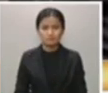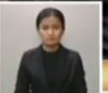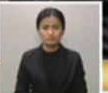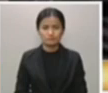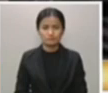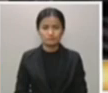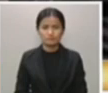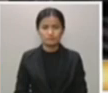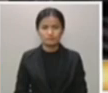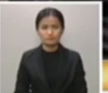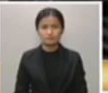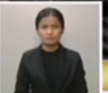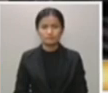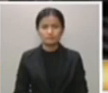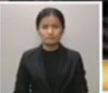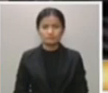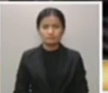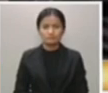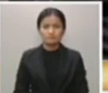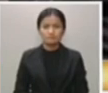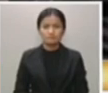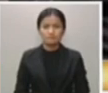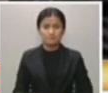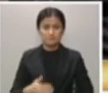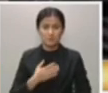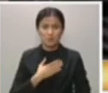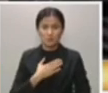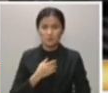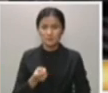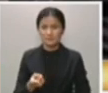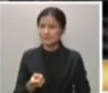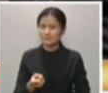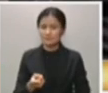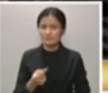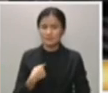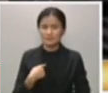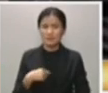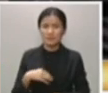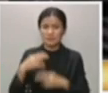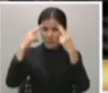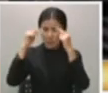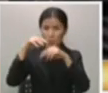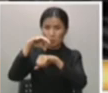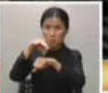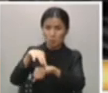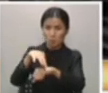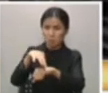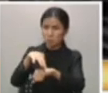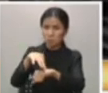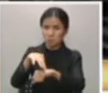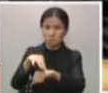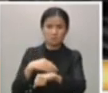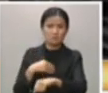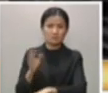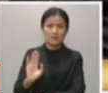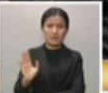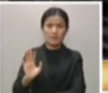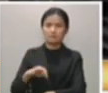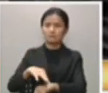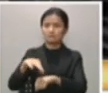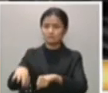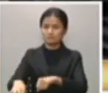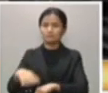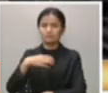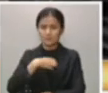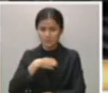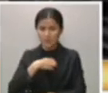จะไม่อาจจะไว้วางใจให้ท่านอยู่ในตำแหน่งต่อไปเพื่อกร่อนเซ